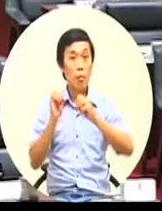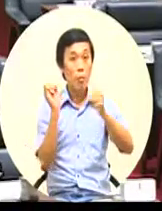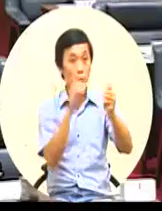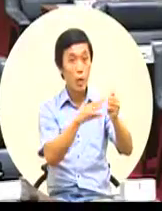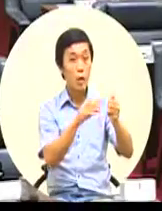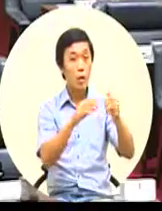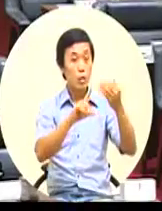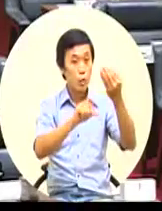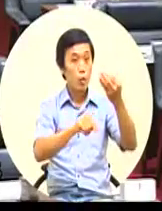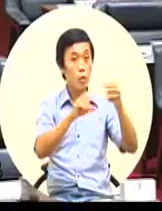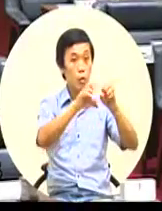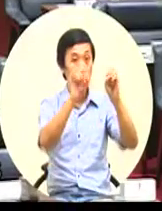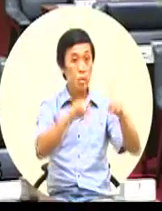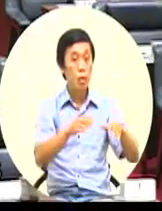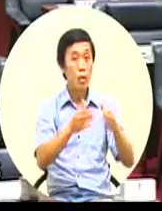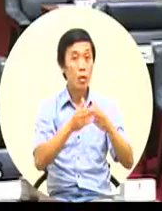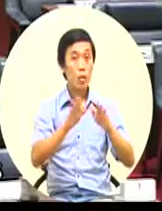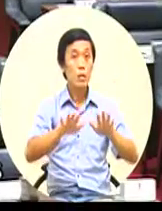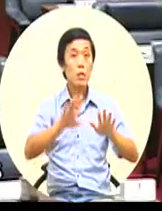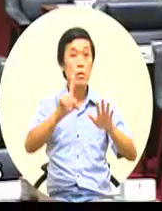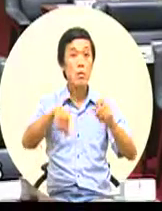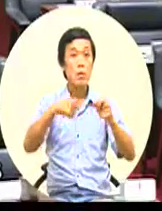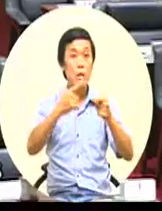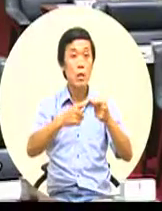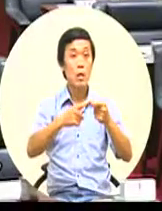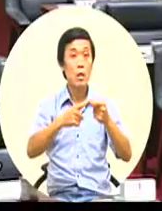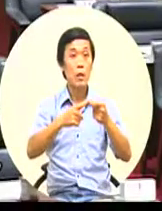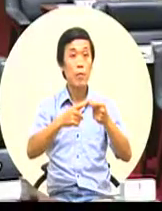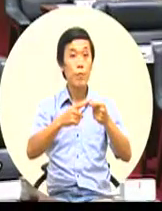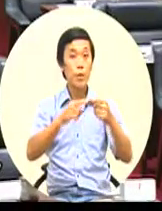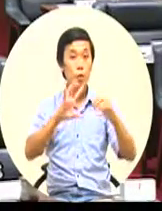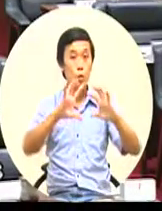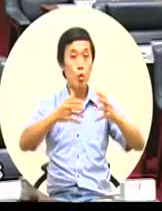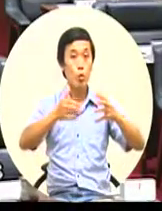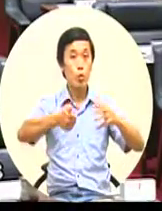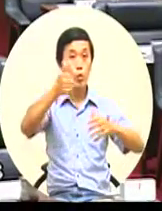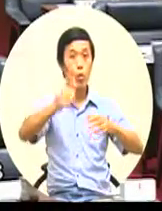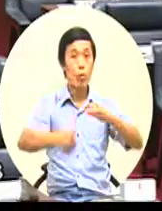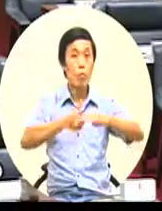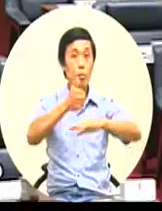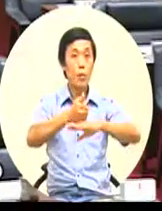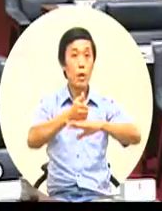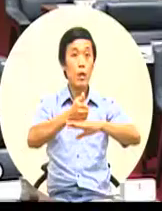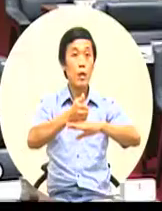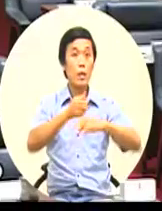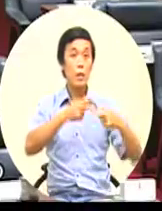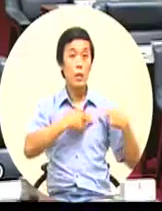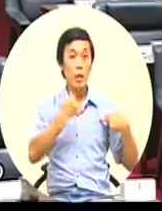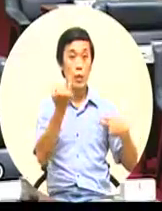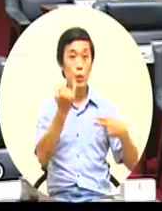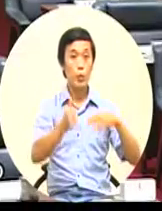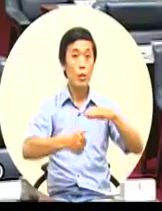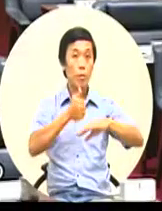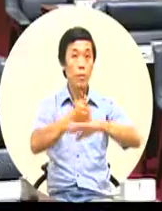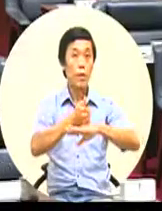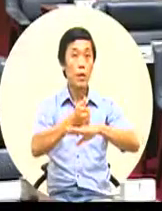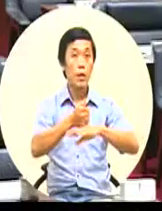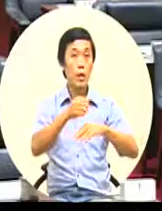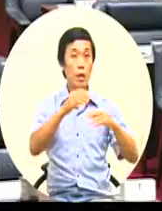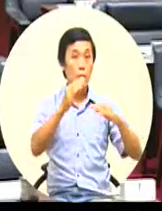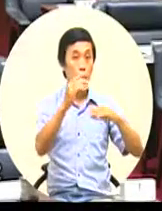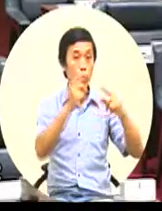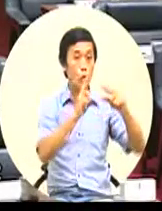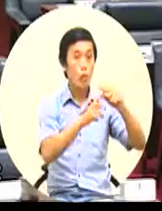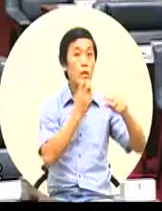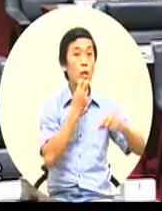今年蔡英文总统执政以后，地方中央完整执政，完全执政。当